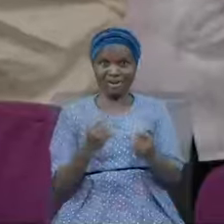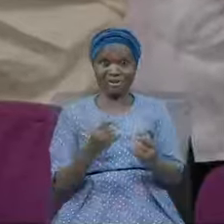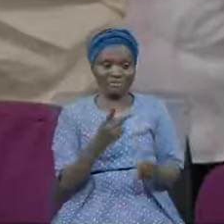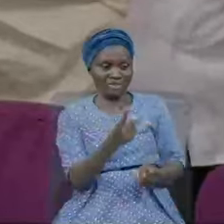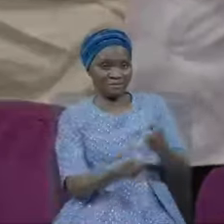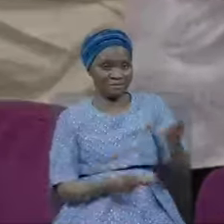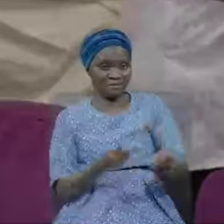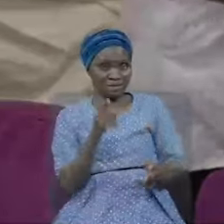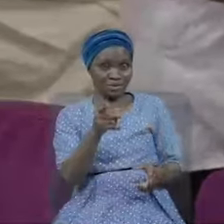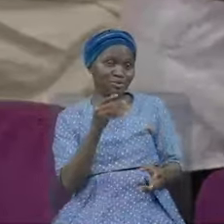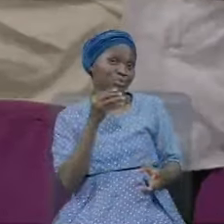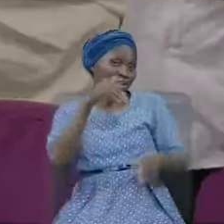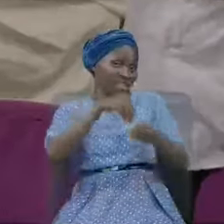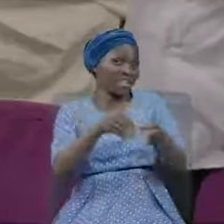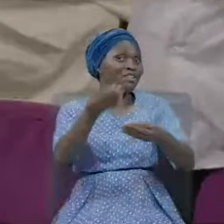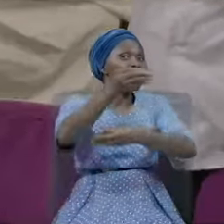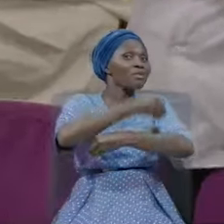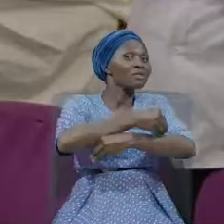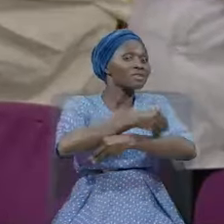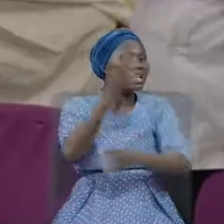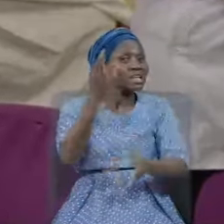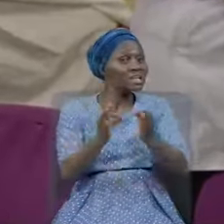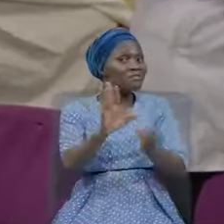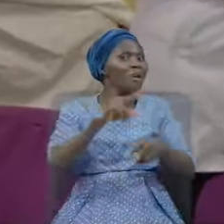bureau, à la maison,